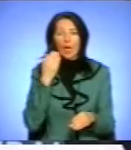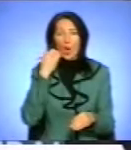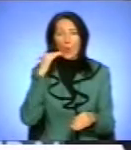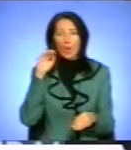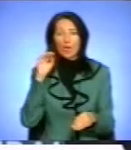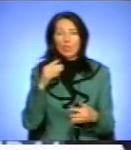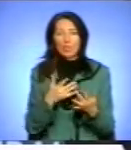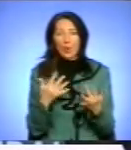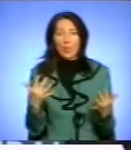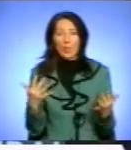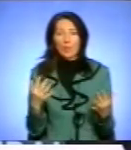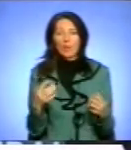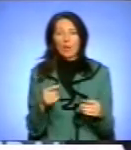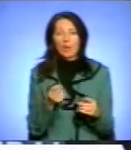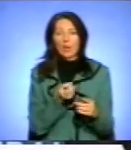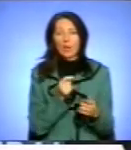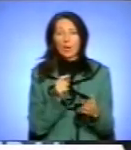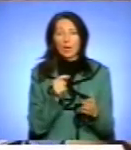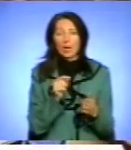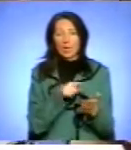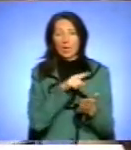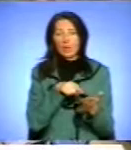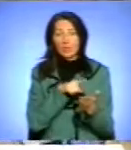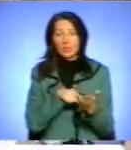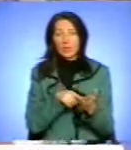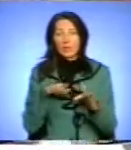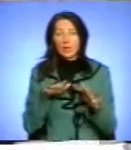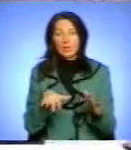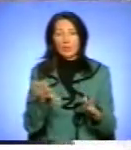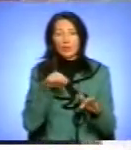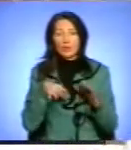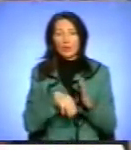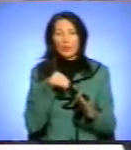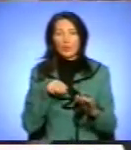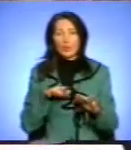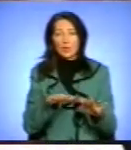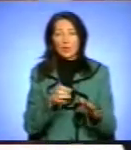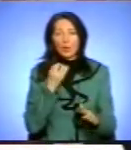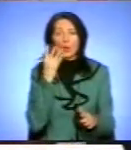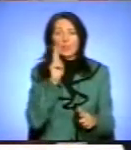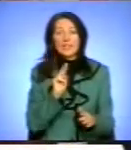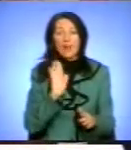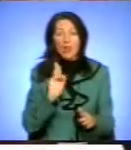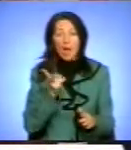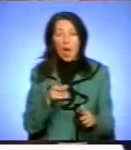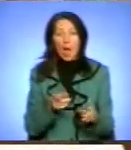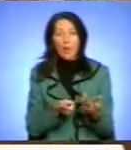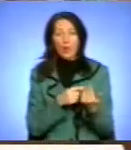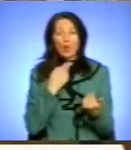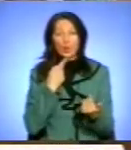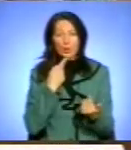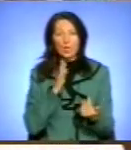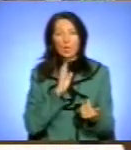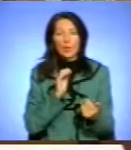покращення певних аспектів діяльності всього виборчого процесу. Тим часом, як тільки ЦВК порахує голоси, експерти прогнозують, в уряді можуть розпочатися